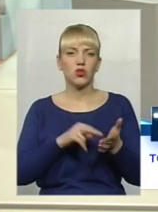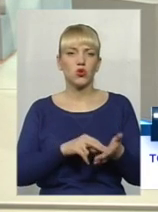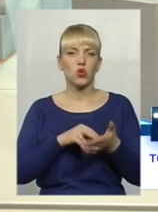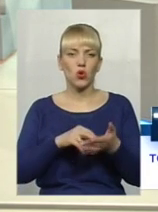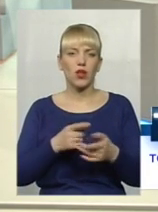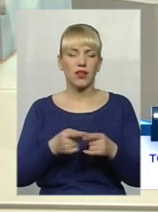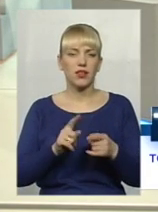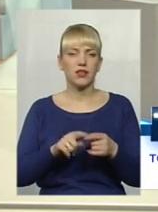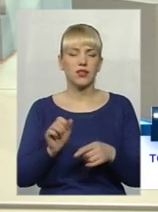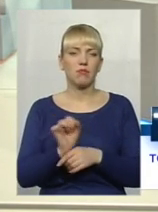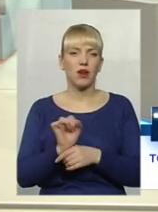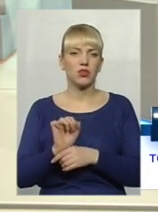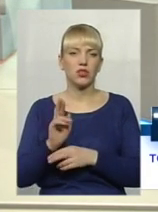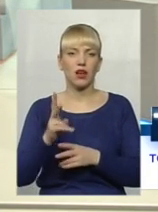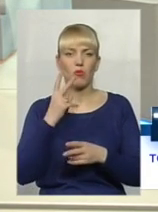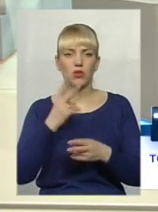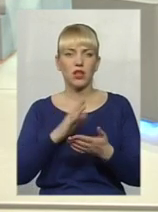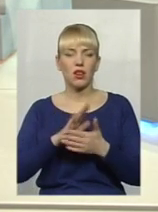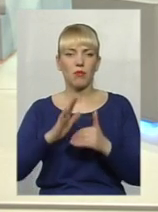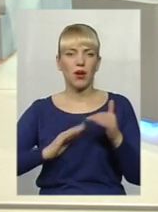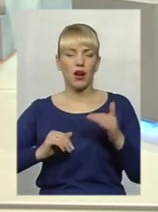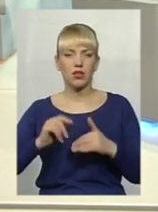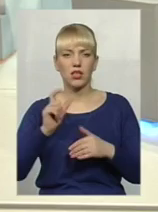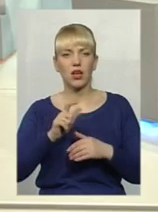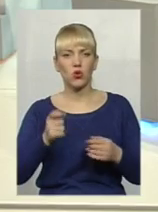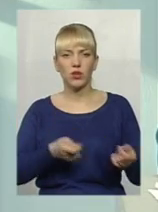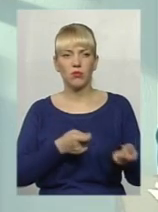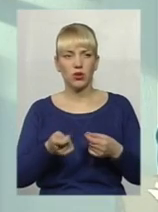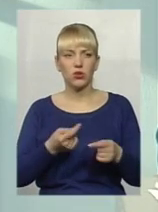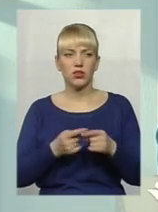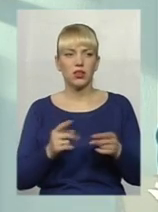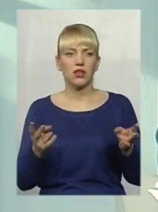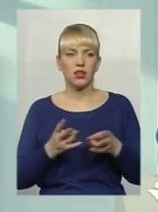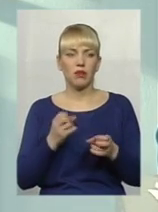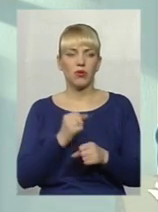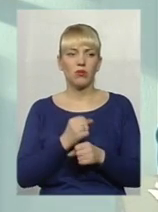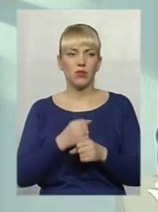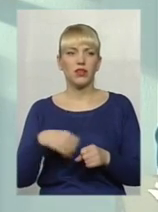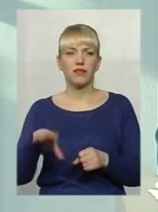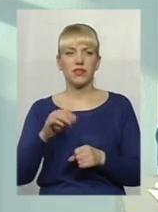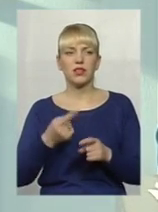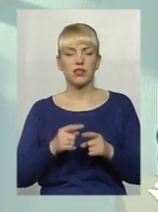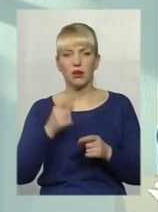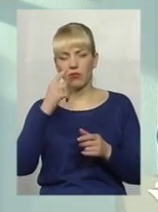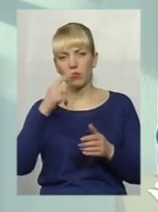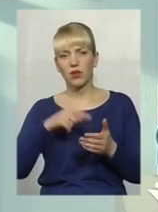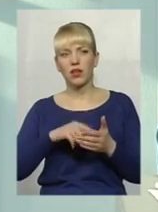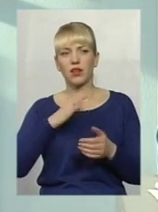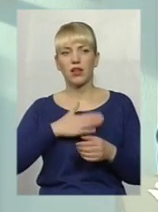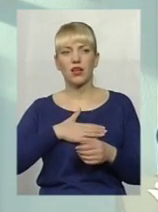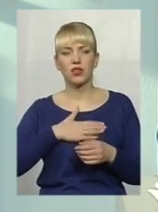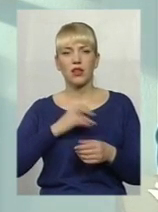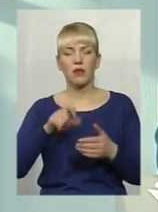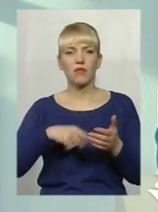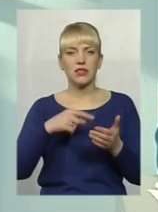машини. Як показала практика, люди приносять, і це треба робити, тому що все це попадає, звичайно, на наш міський полігон, і